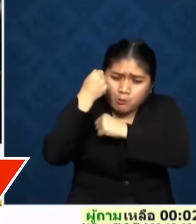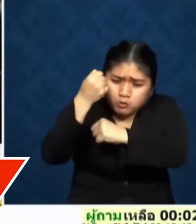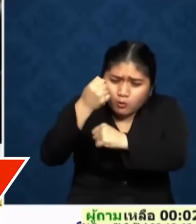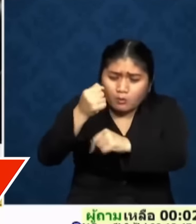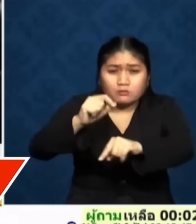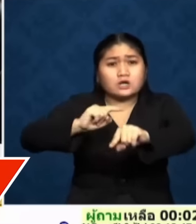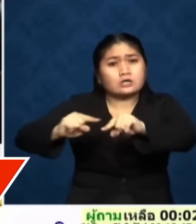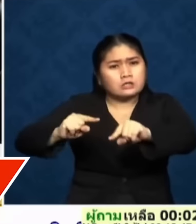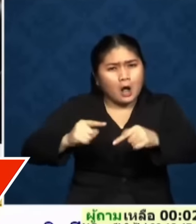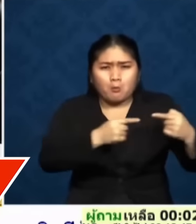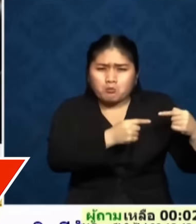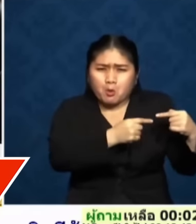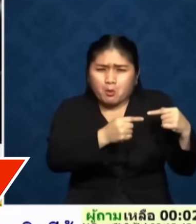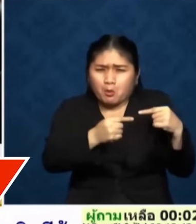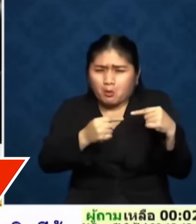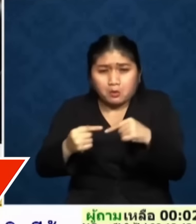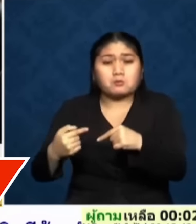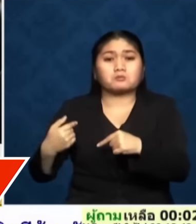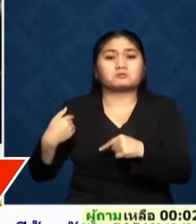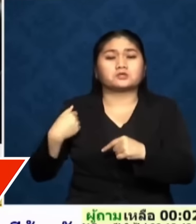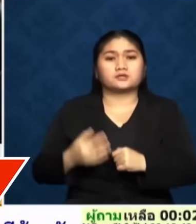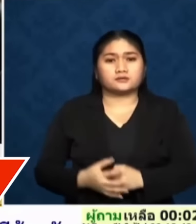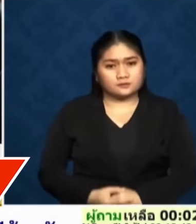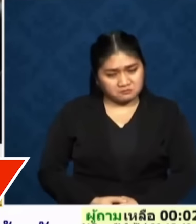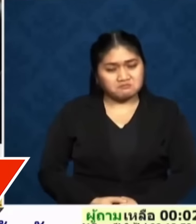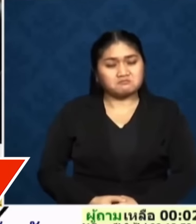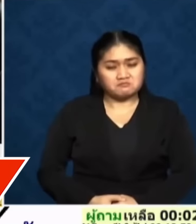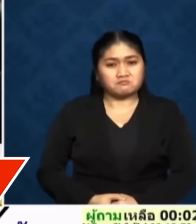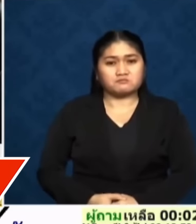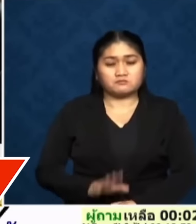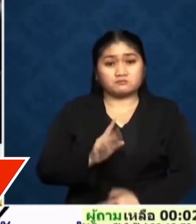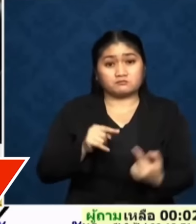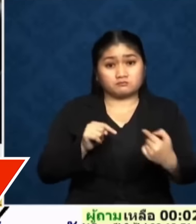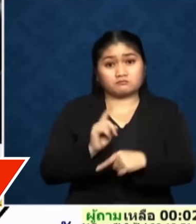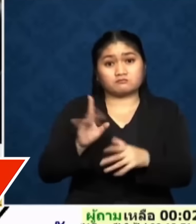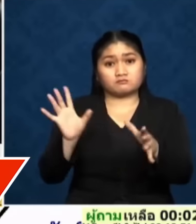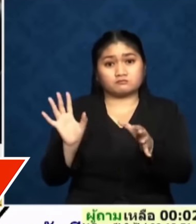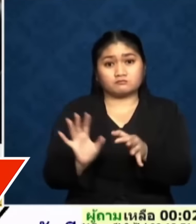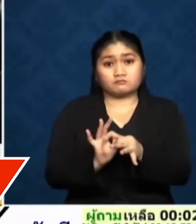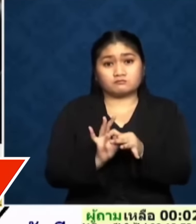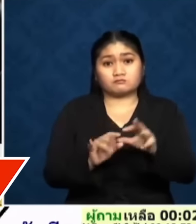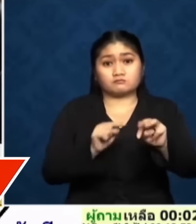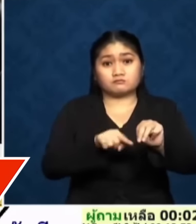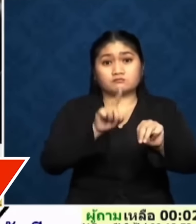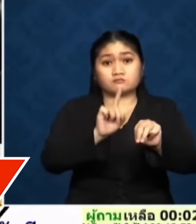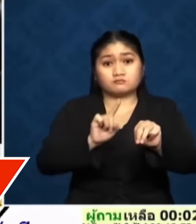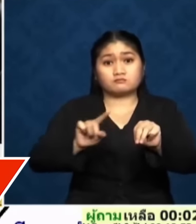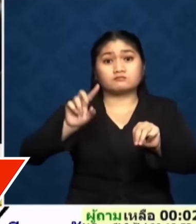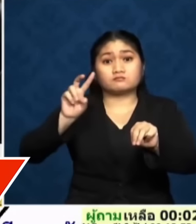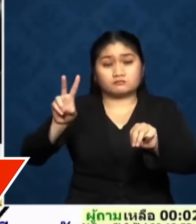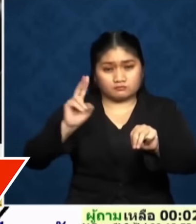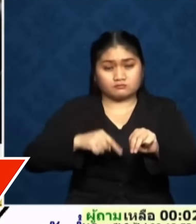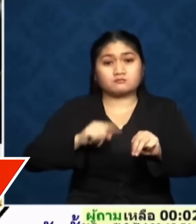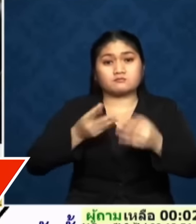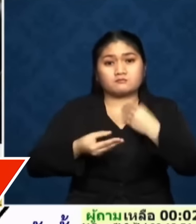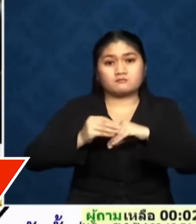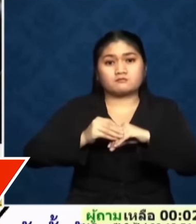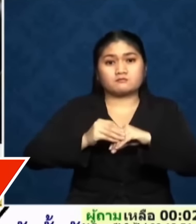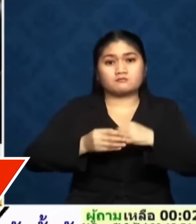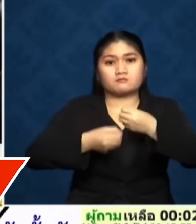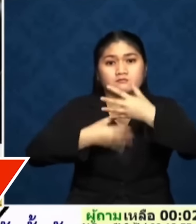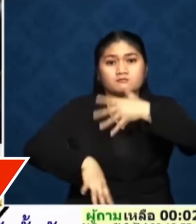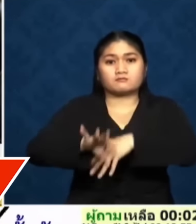องอย่างต่อเนื่องเพิ่มขึ้นอีกนะครับเฉพาะคดีที่เกี่ยวกับมาตรา112เนี่ยก็เพิ่มขึ้นอย่างน้อย9คดี